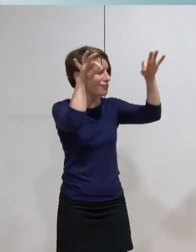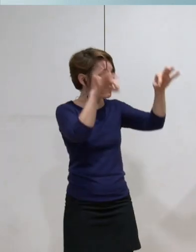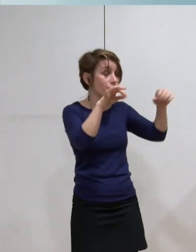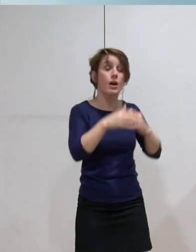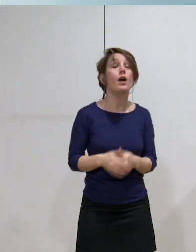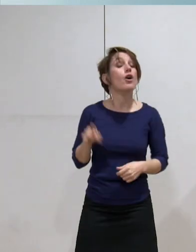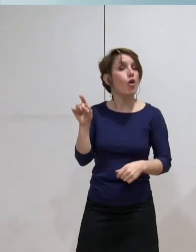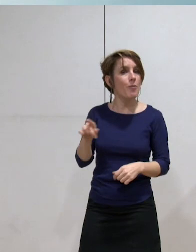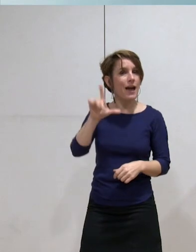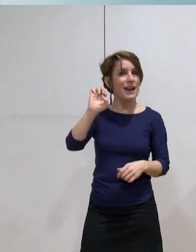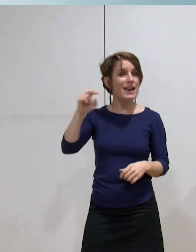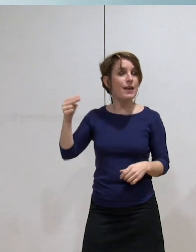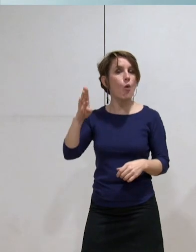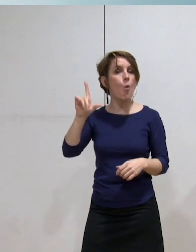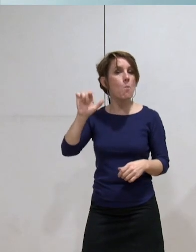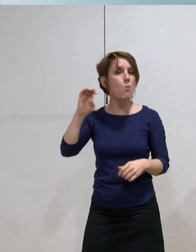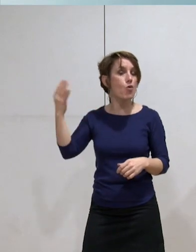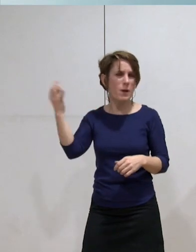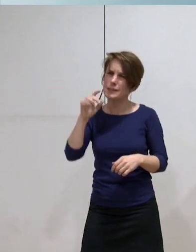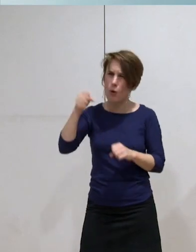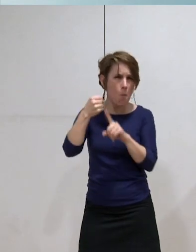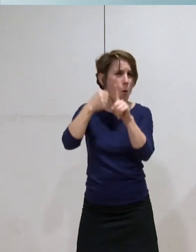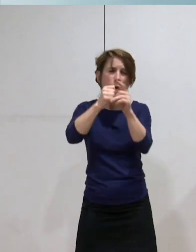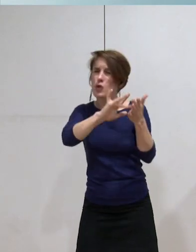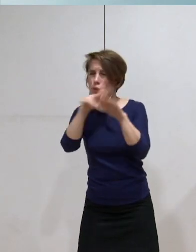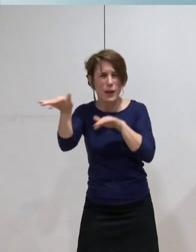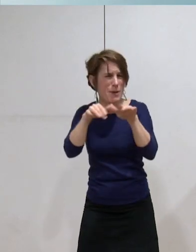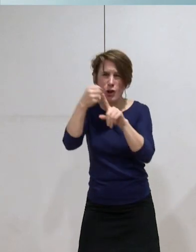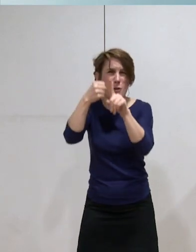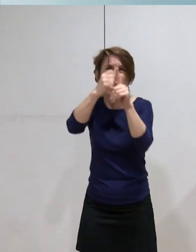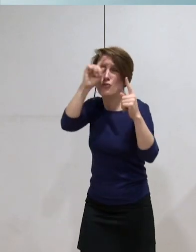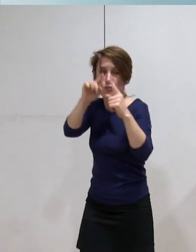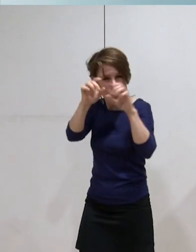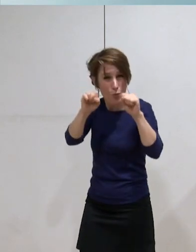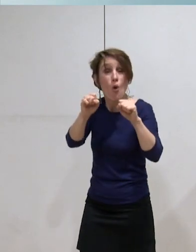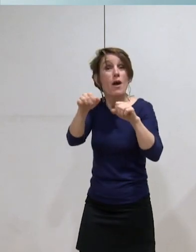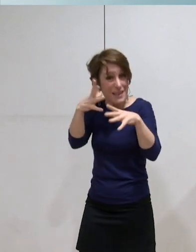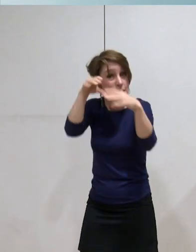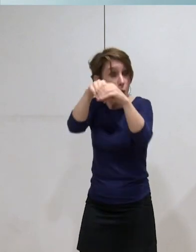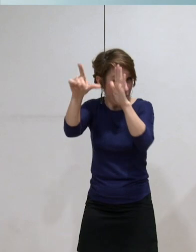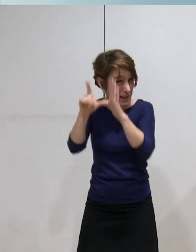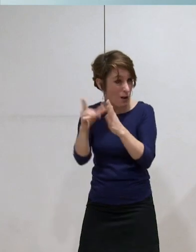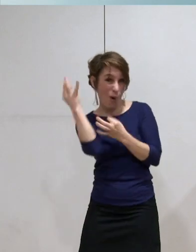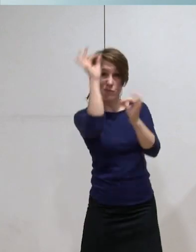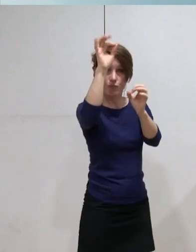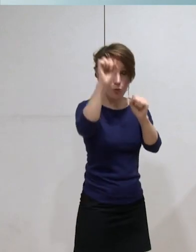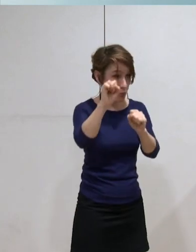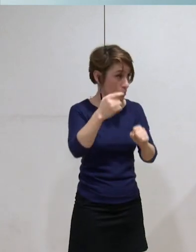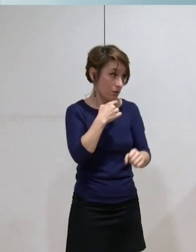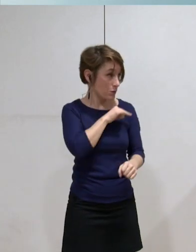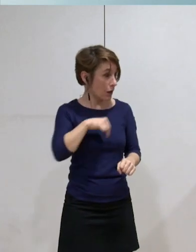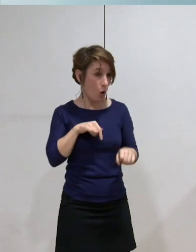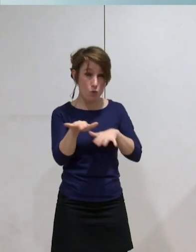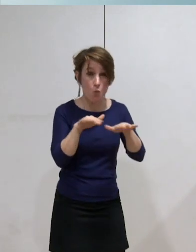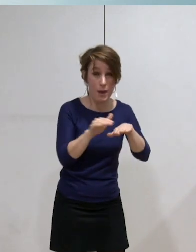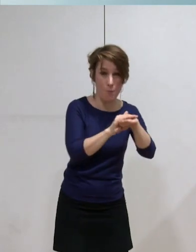moyens même légau en tous les cas par tous les moyens politique et juridique ce qui